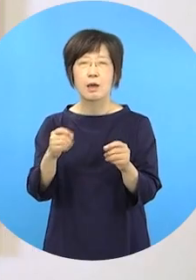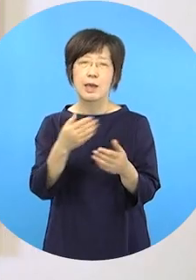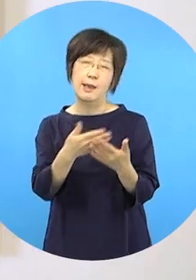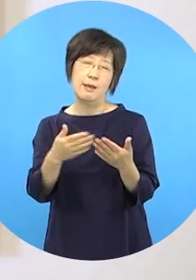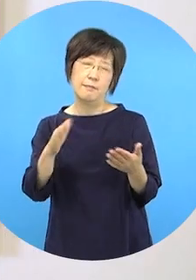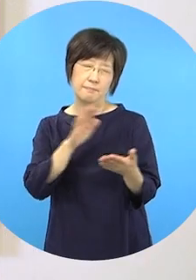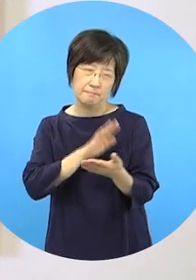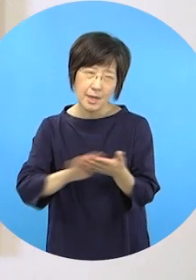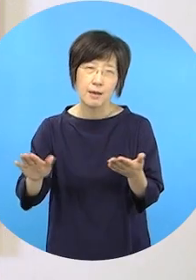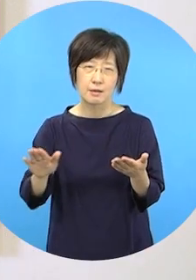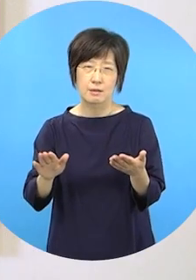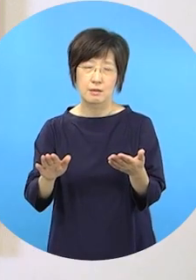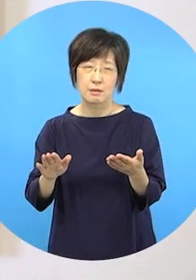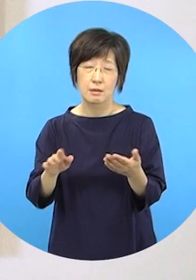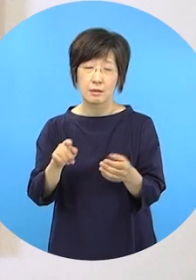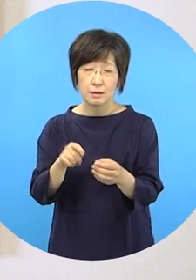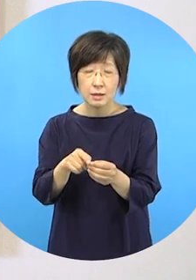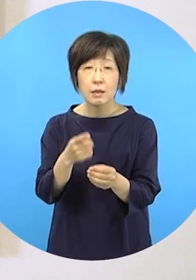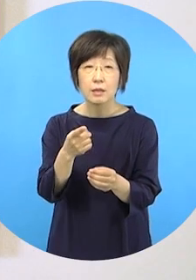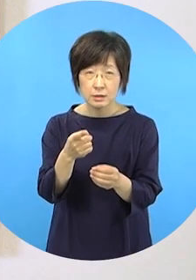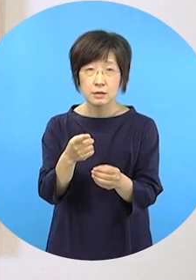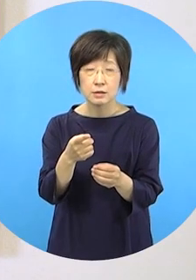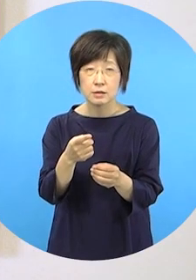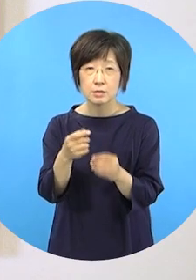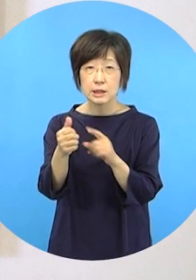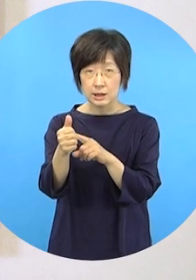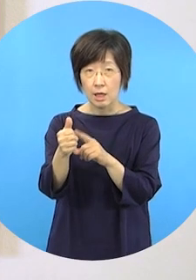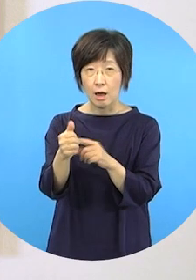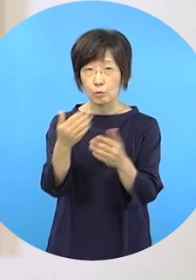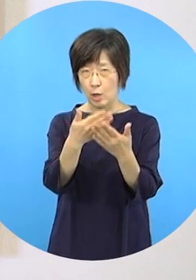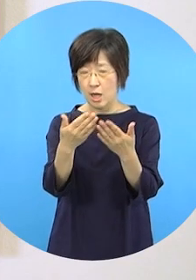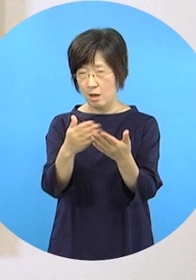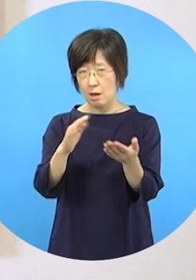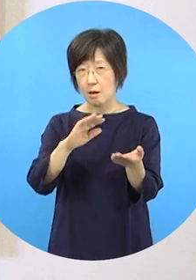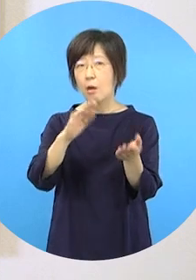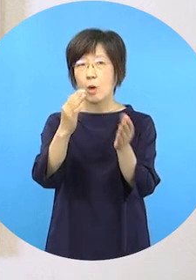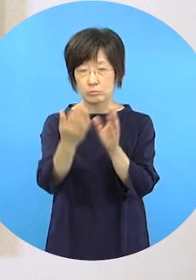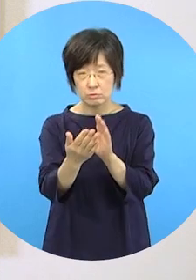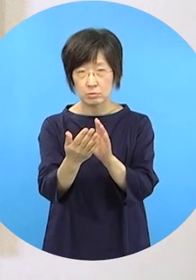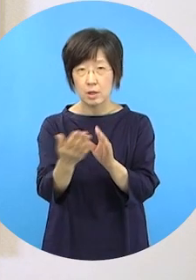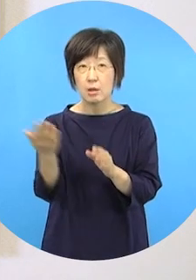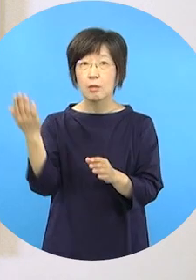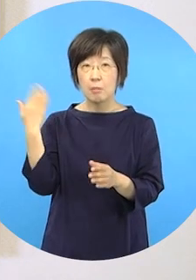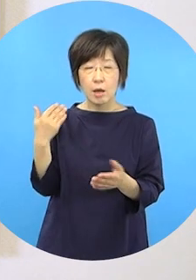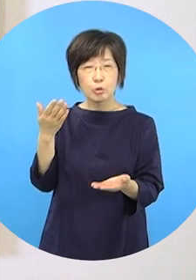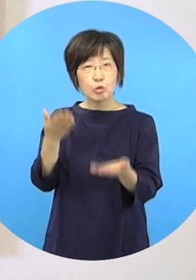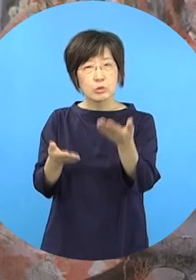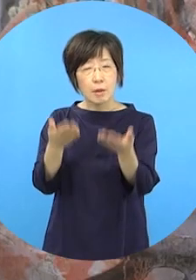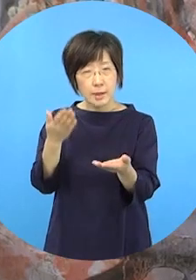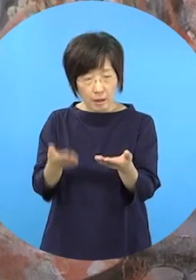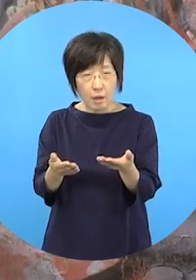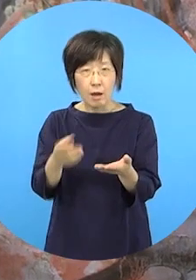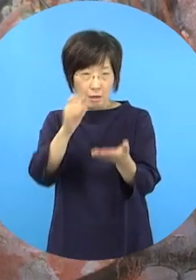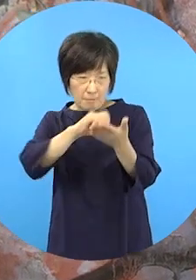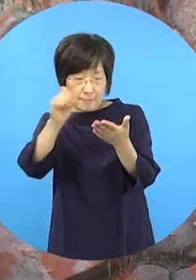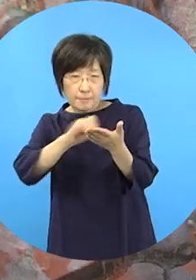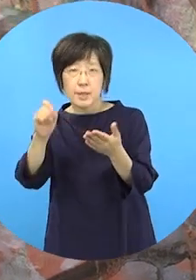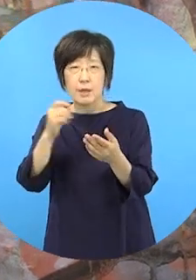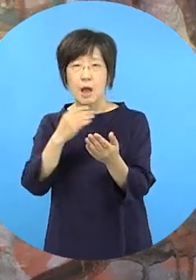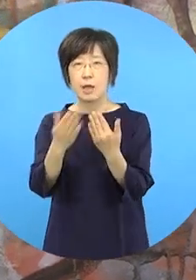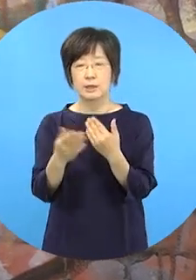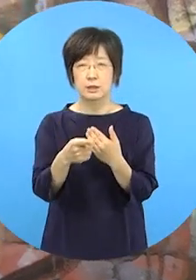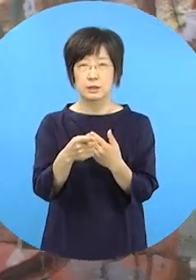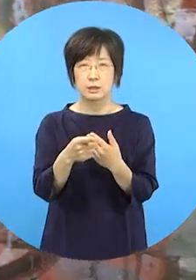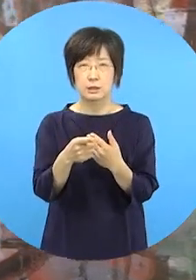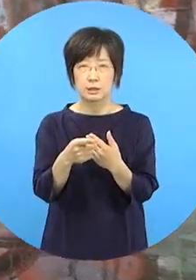に一段とこう木田金次郎の作風っていうのは変わっていくんです。それ以前に比べると非常に筆使いがはっきりして、し